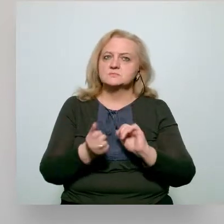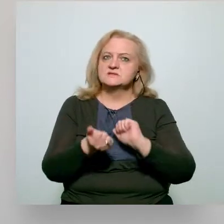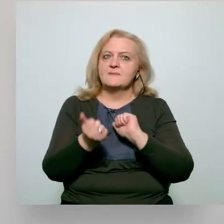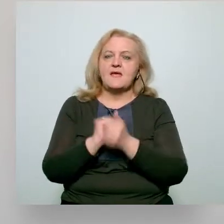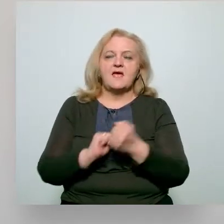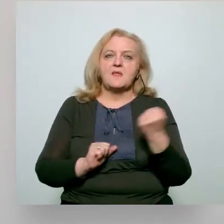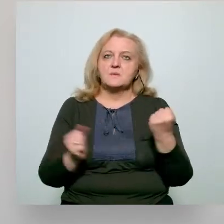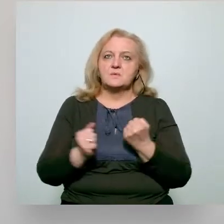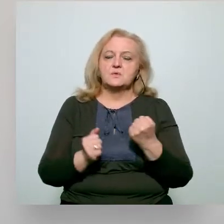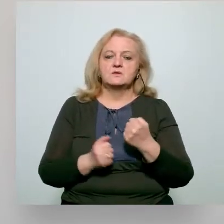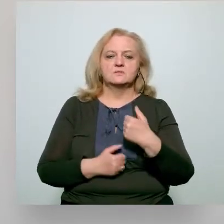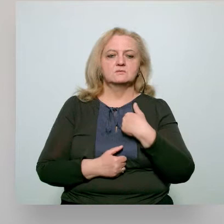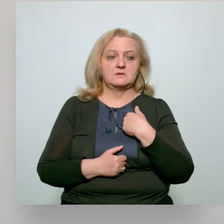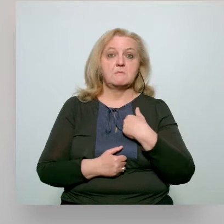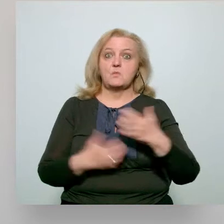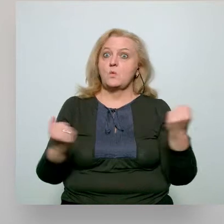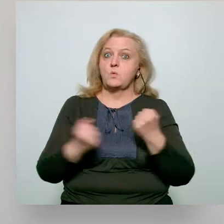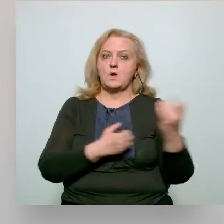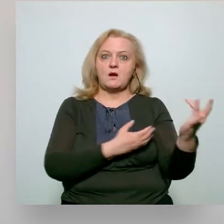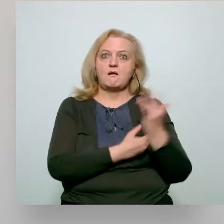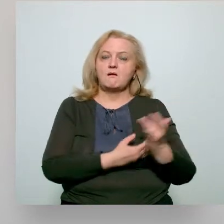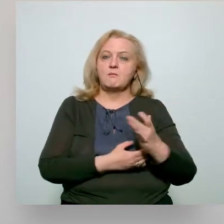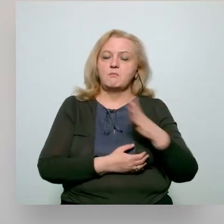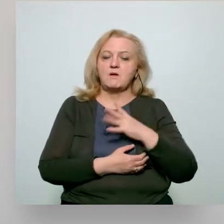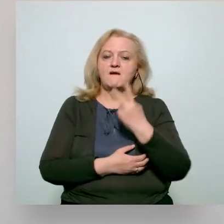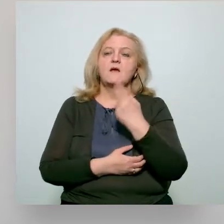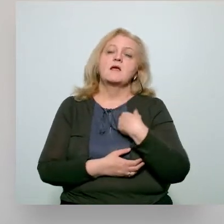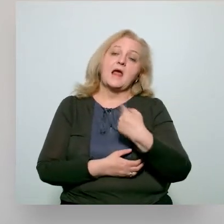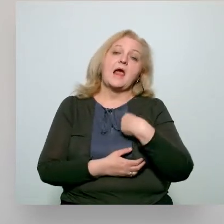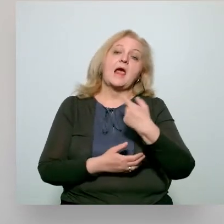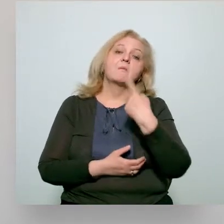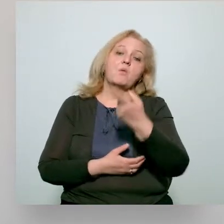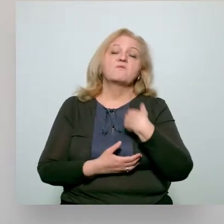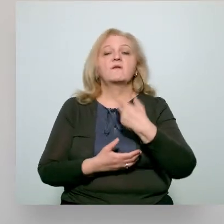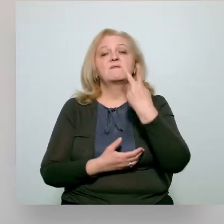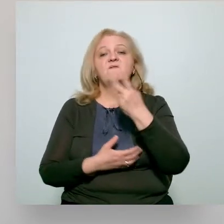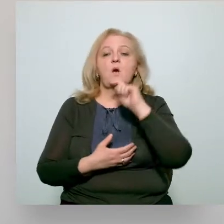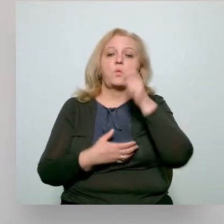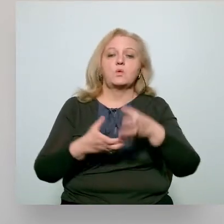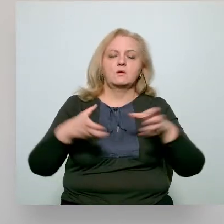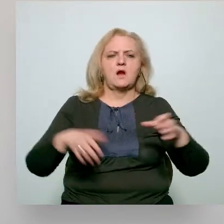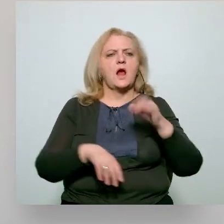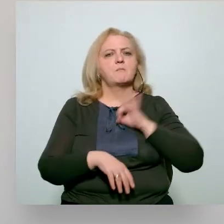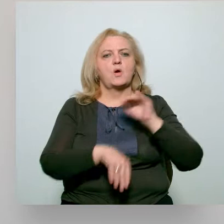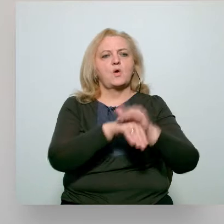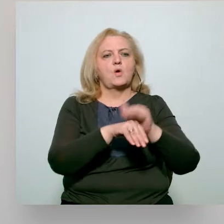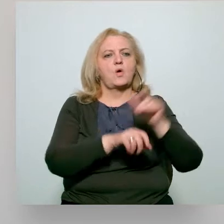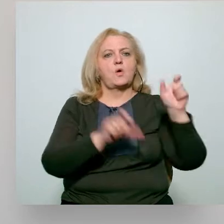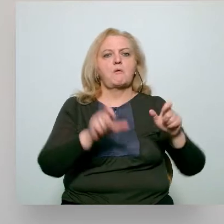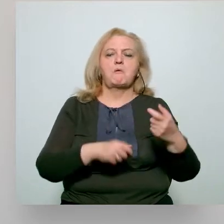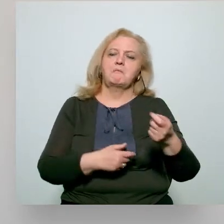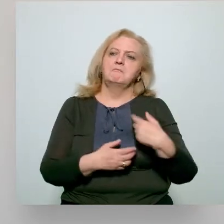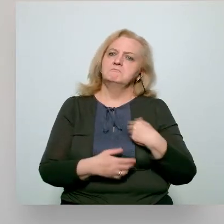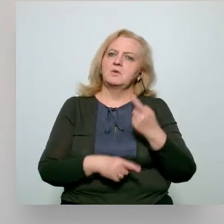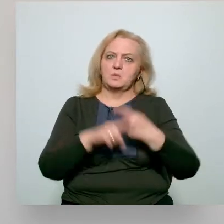wtedy byłem bardzo krytykowany za te dwie Ukrainy ze strony moich kolegów, którzy zarzucali mi esencjalizację tych